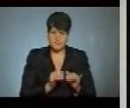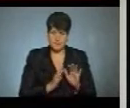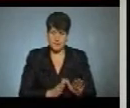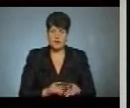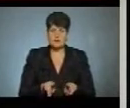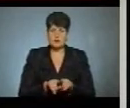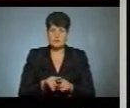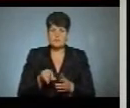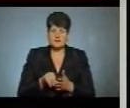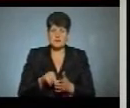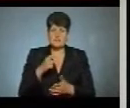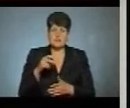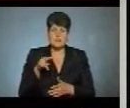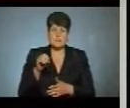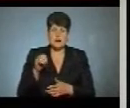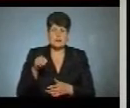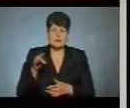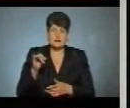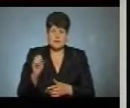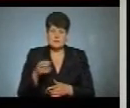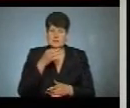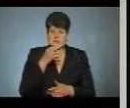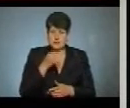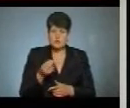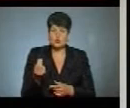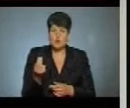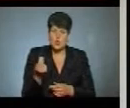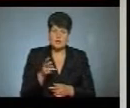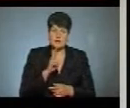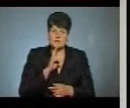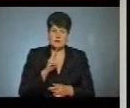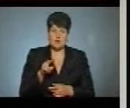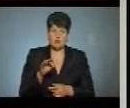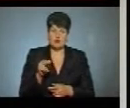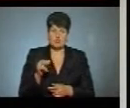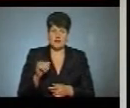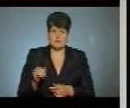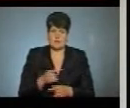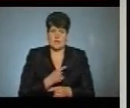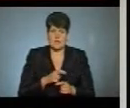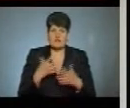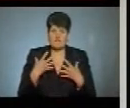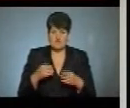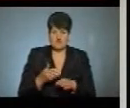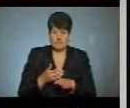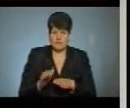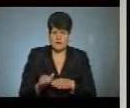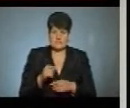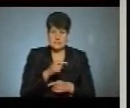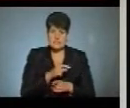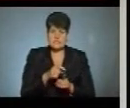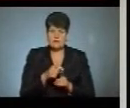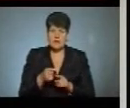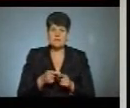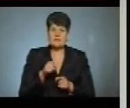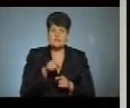здоров'я України Христина Петрик повідомила Суспільному, що кошти на Кременецьку і Почаївську лікарні вже виділили. За її словами, з